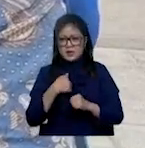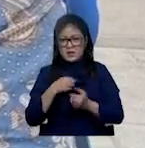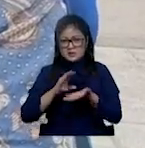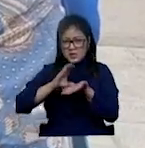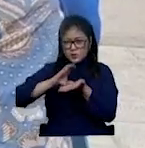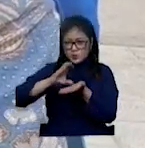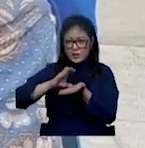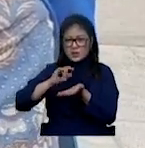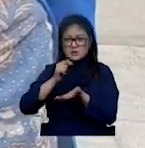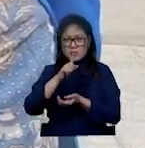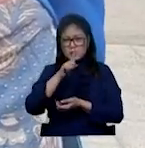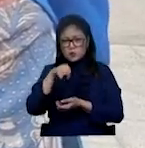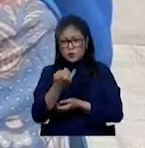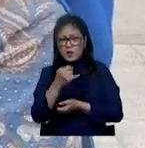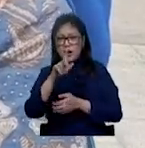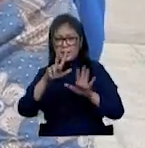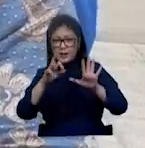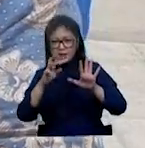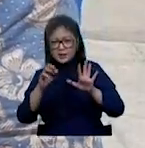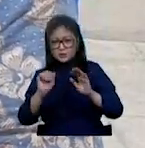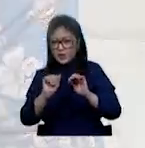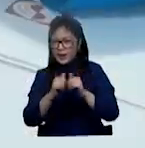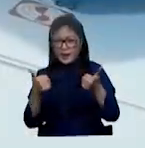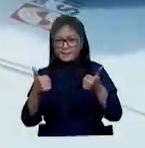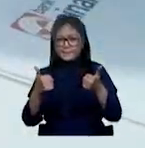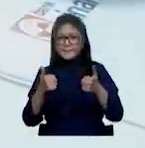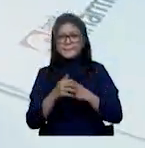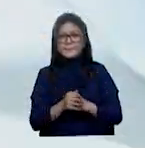komplit. 20, 10, 50, 20, 10, 1.000.